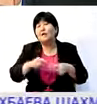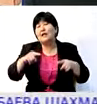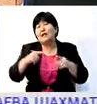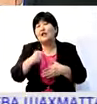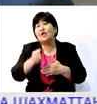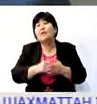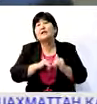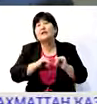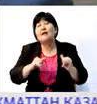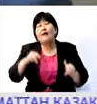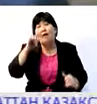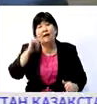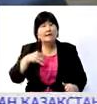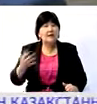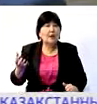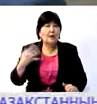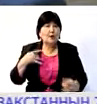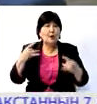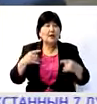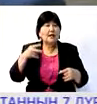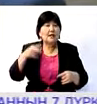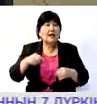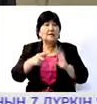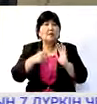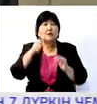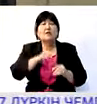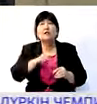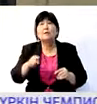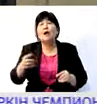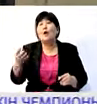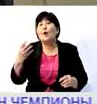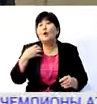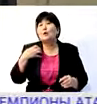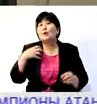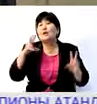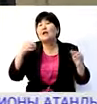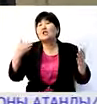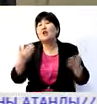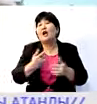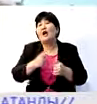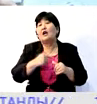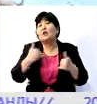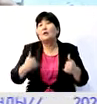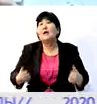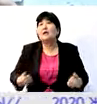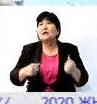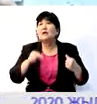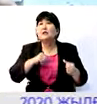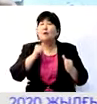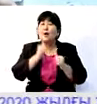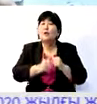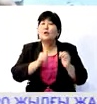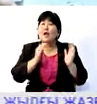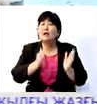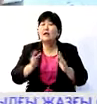базасы нығая түсті. Қазақстан Қызылорда телеарнасына 2017 жылдан бастап Қызылорда деген жаңа атау берілді. Тынымсыз еңбекпен ұдайы